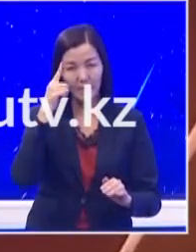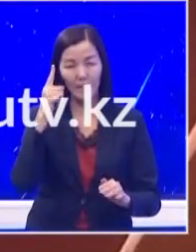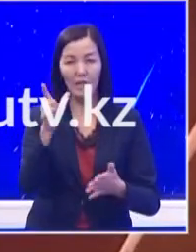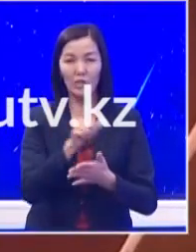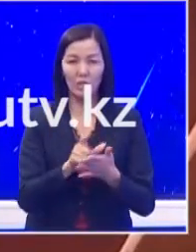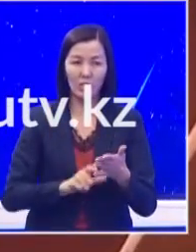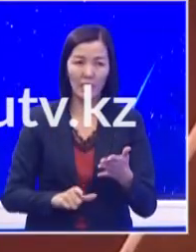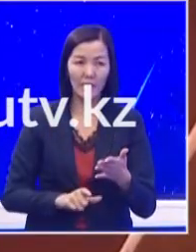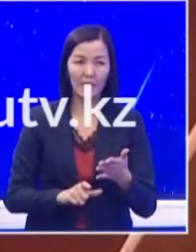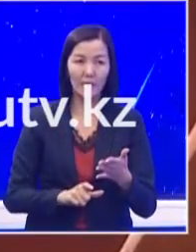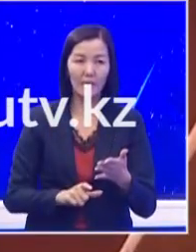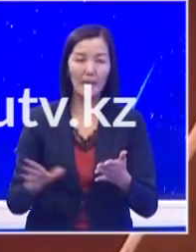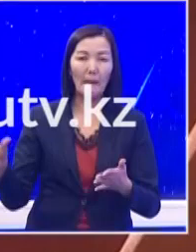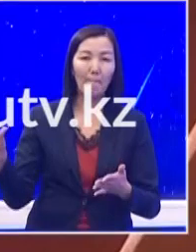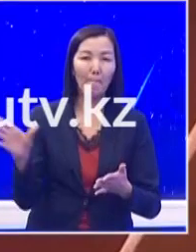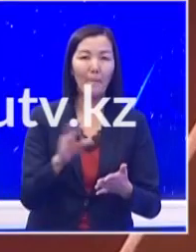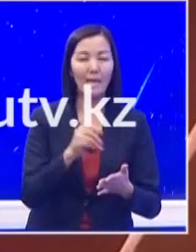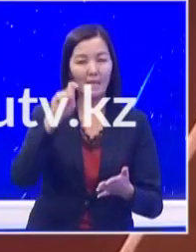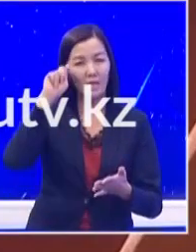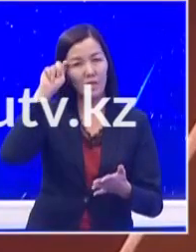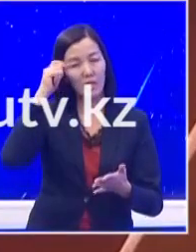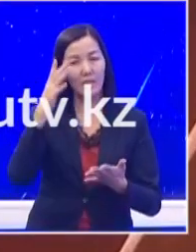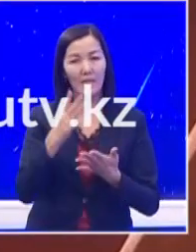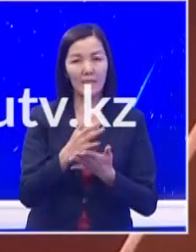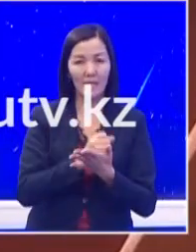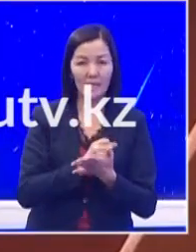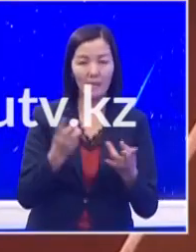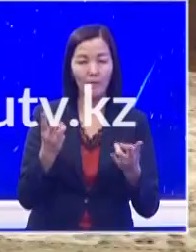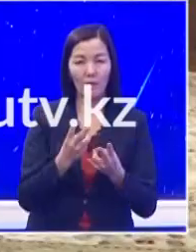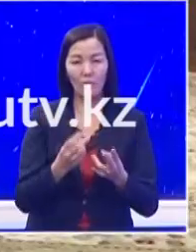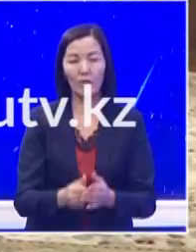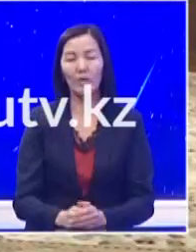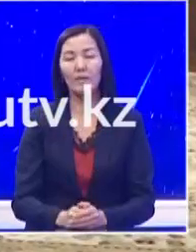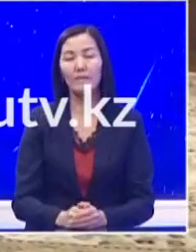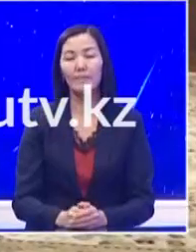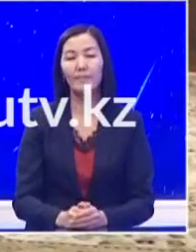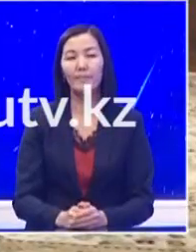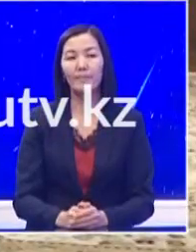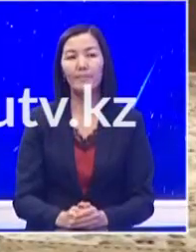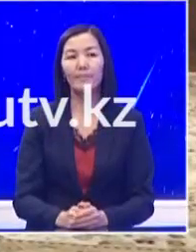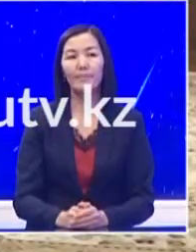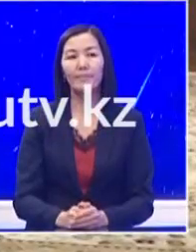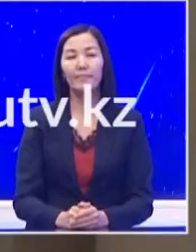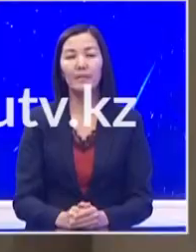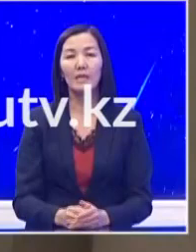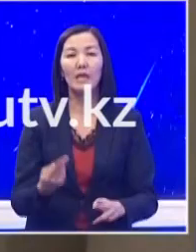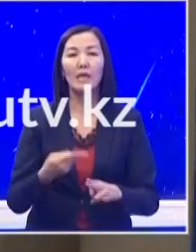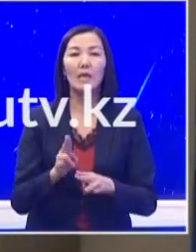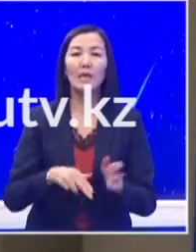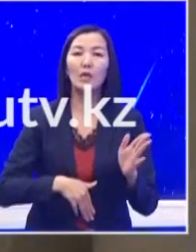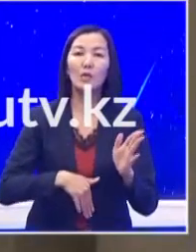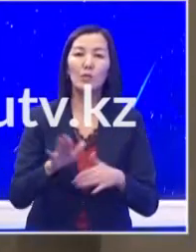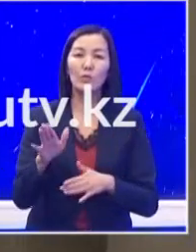жыршылардың және жырлардың барлығын жаттап қоржындарына толтыра білсе екен деген. Шашасына шаң жоқпаған жүйріктер байқау